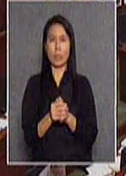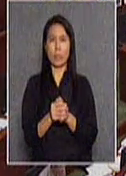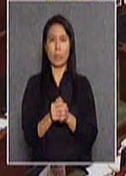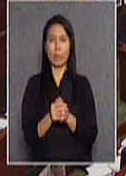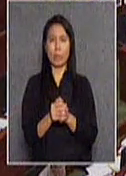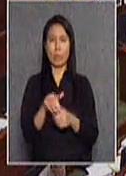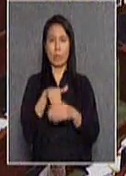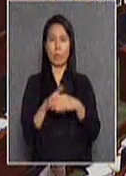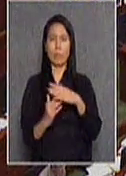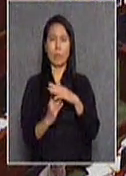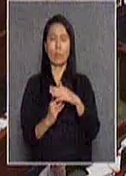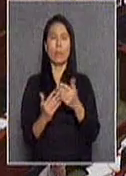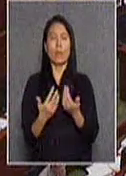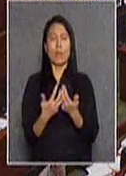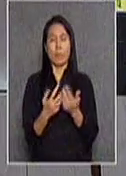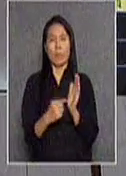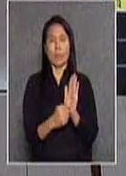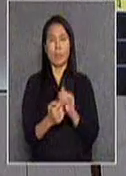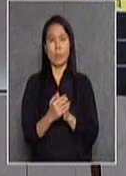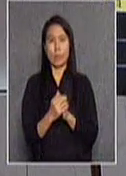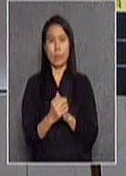停止表決，顯示結果。